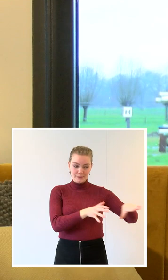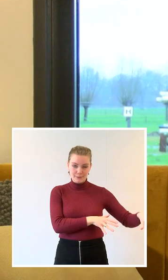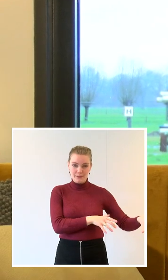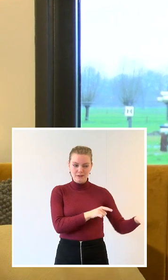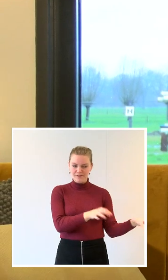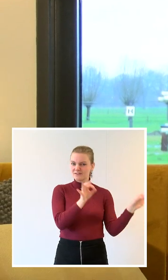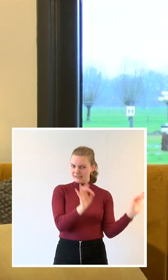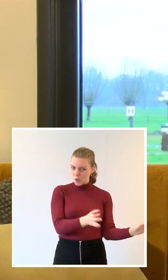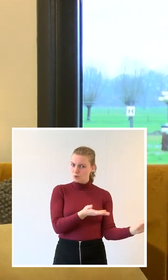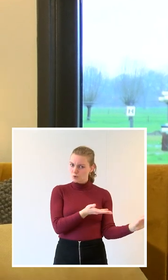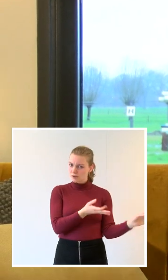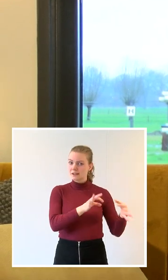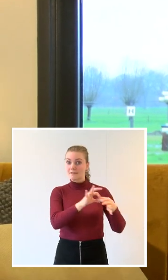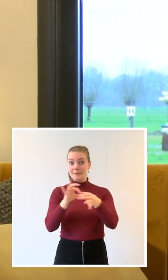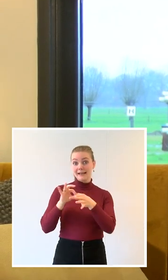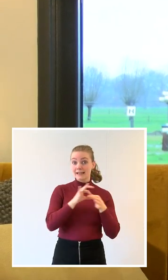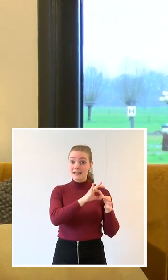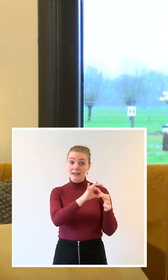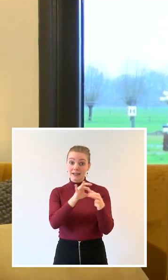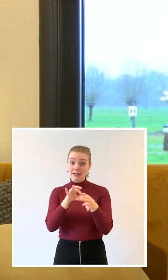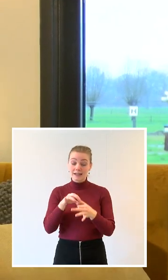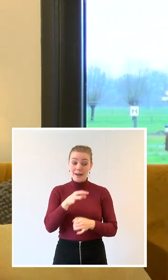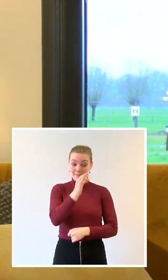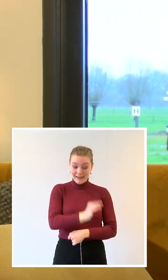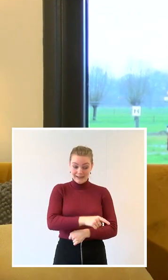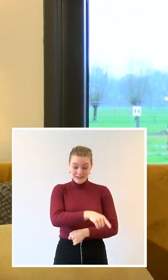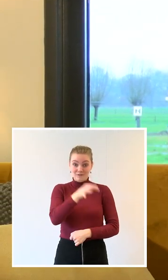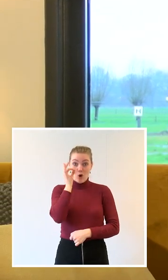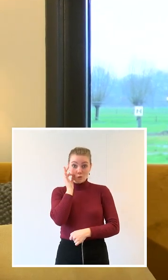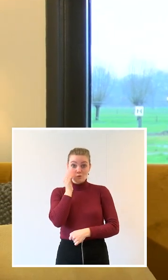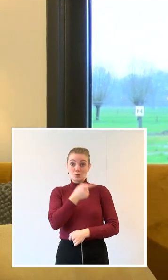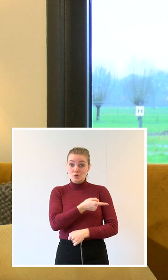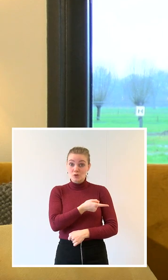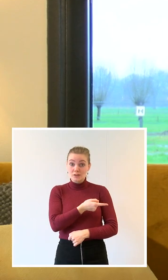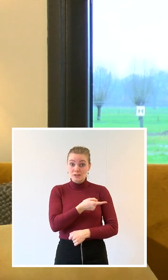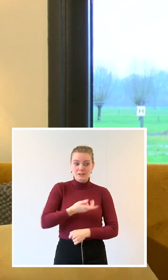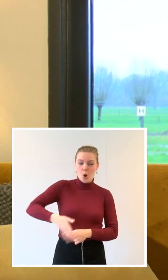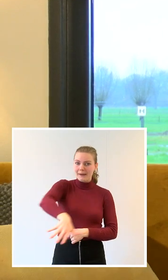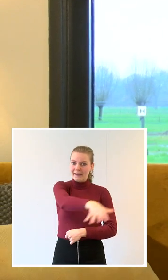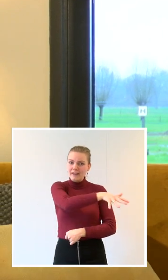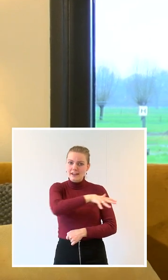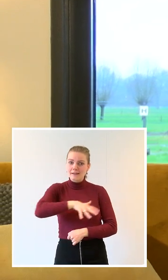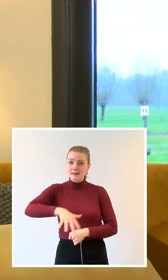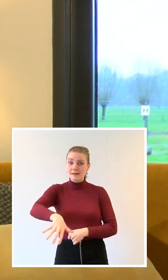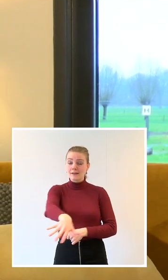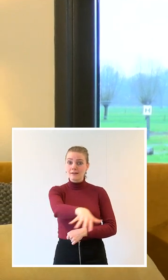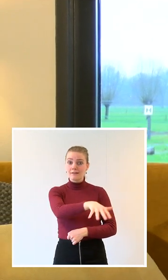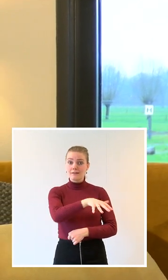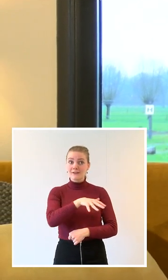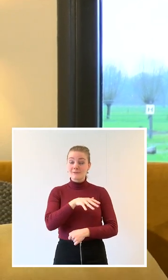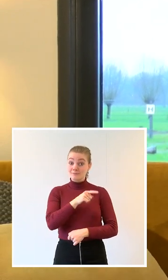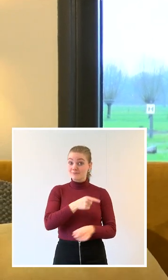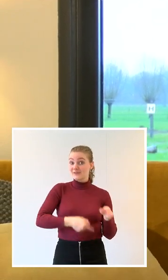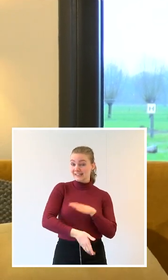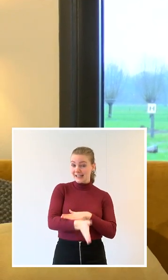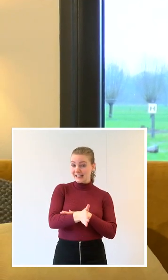familie, de plek waar hij woont, zijn hele omgeving. En het is een vertrek met een onzekere toekomst.